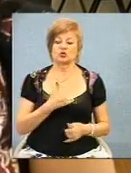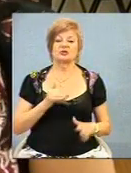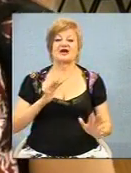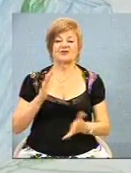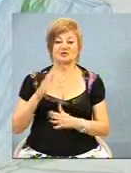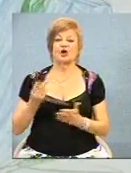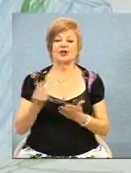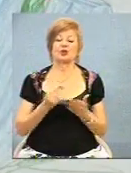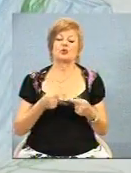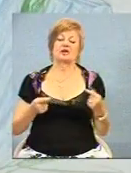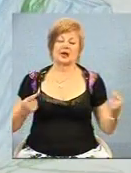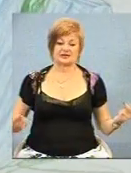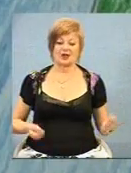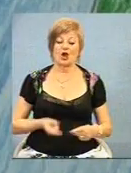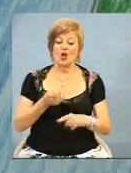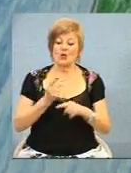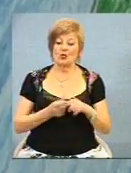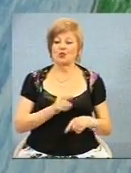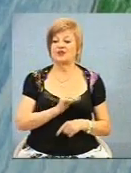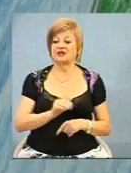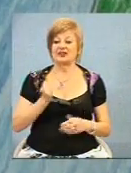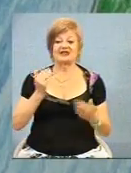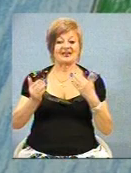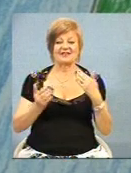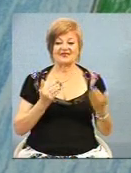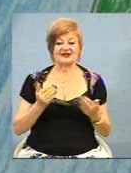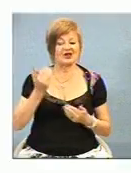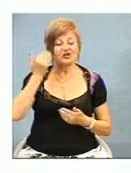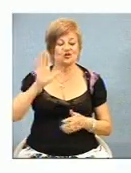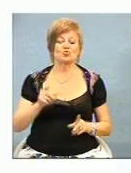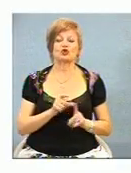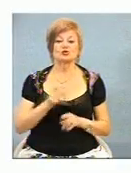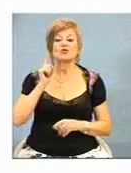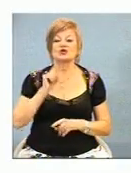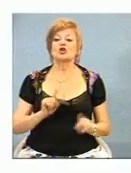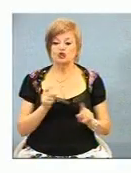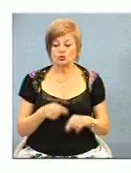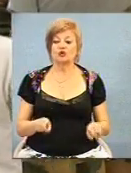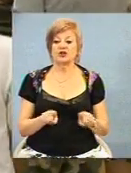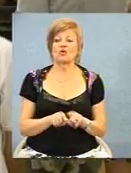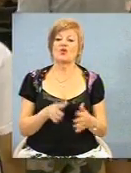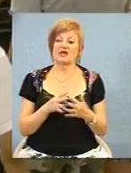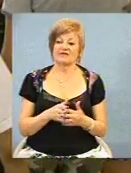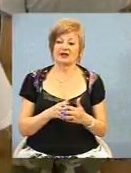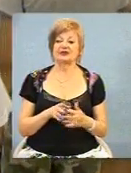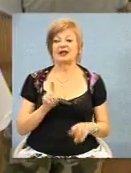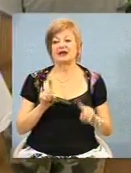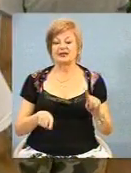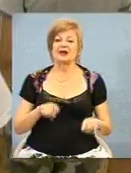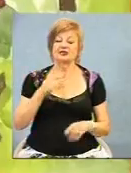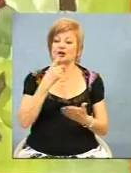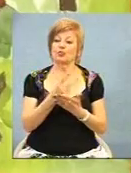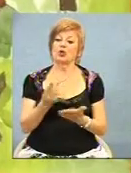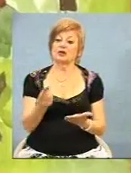завжди різні. Майже половина юних учасників виставки не з чужих слів знають, що таке війна. Дехто це відтворює і у